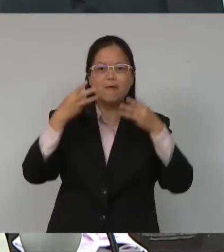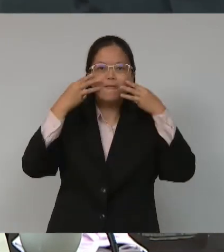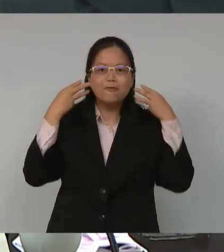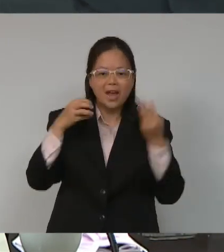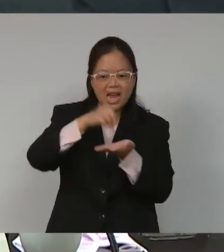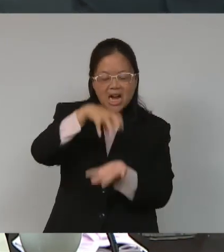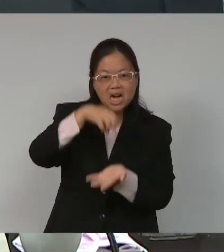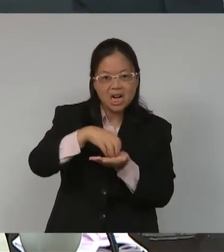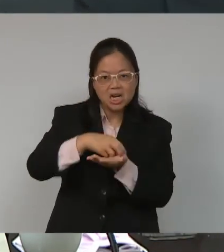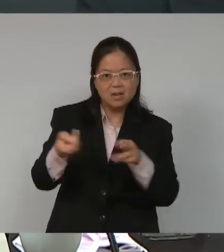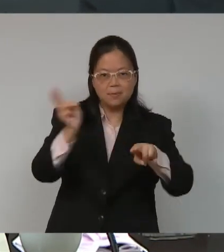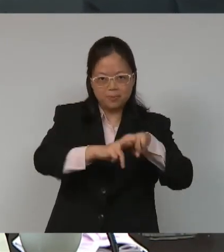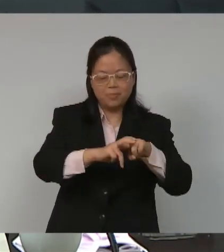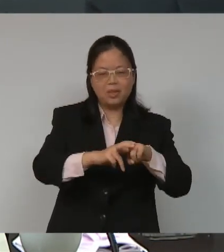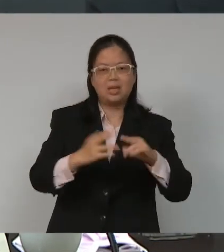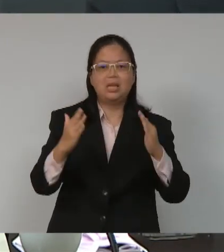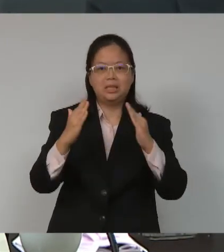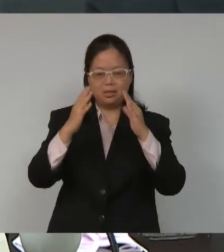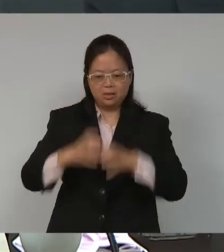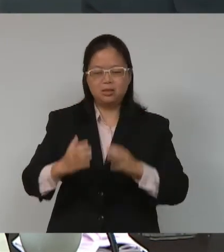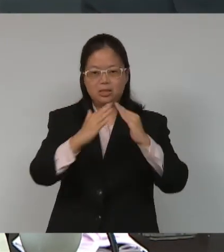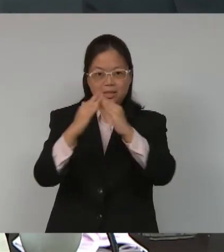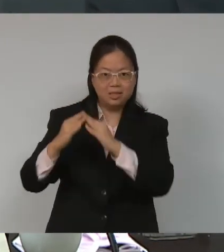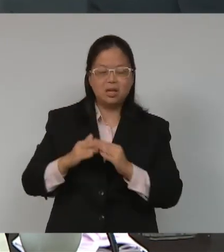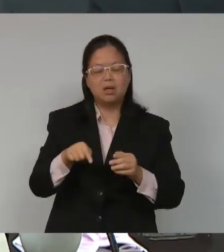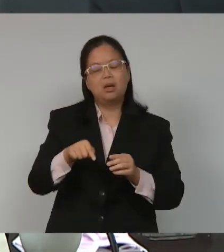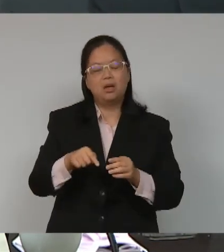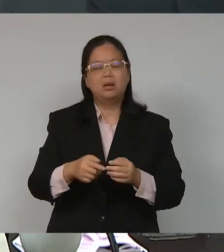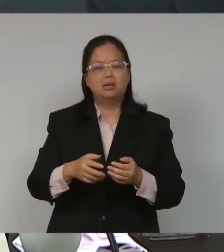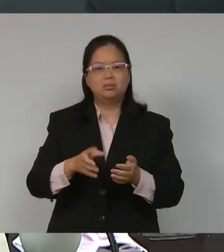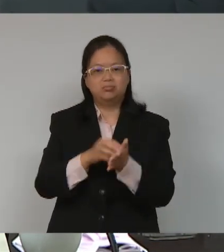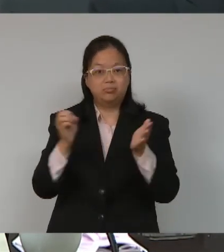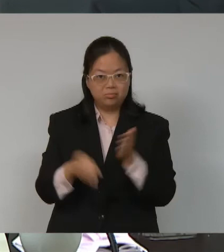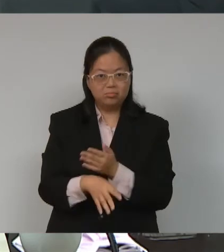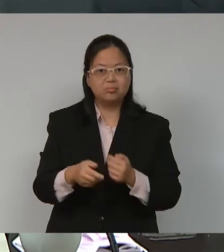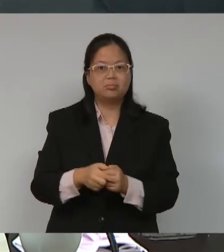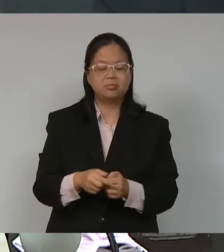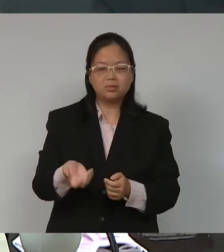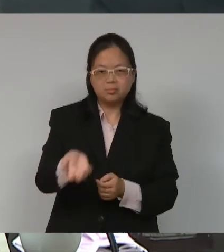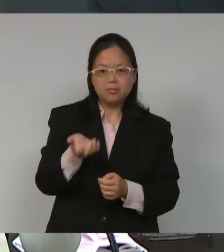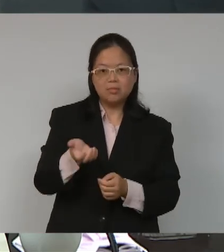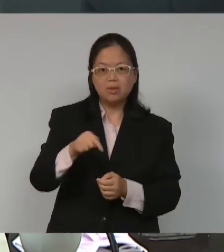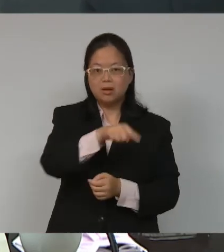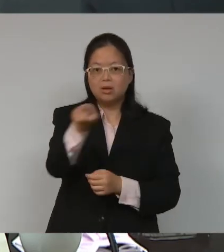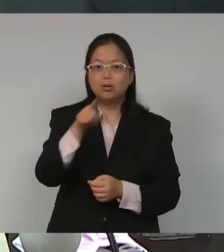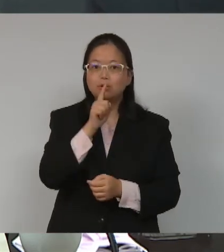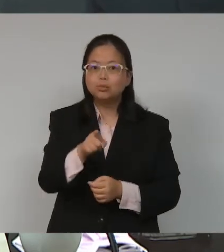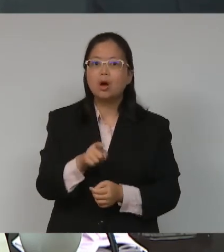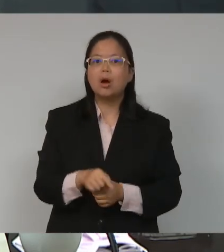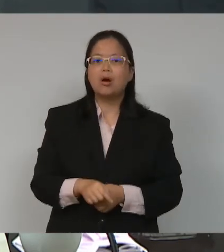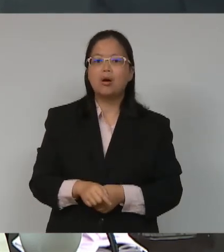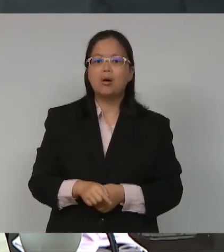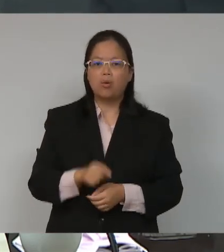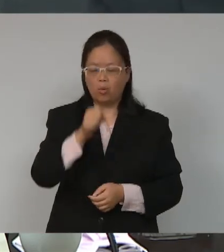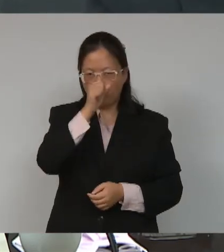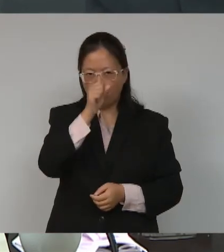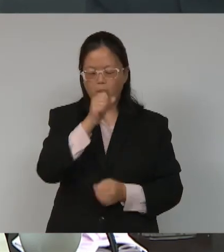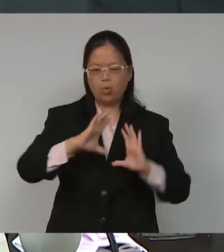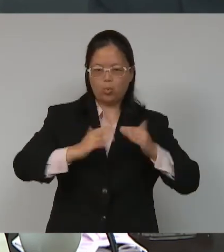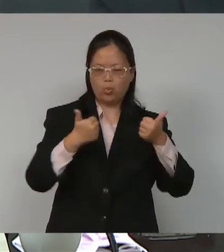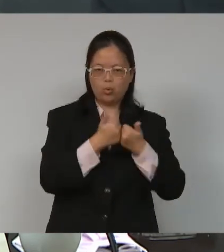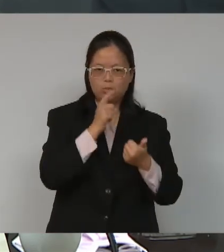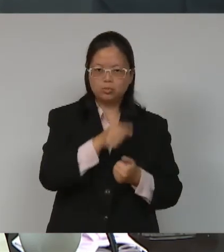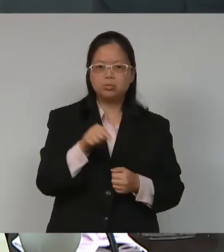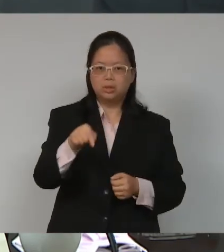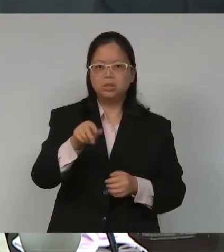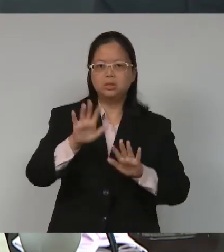了。好，那就如同刚刚陈清秀老师所说，还有刘宗德老师所说，难道这个时候国会可以说好，你废掉这个没有关系，我